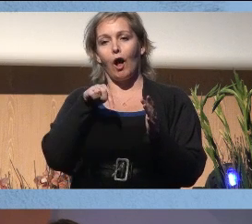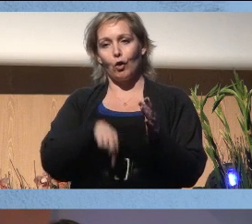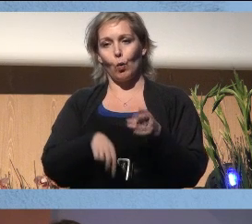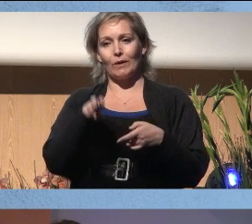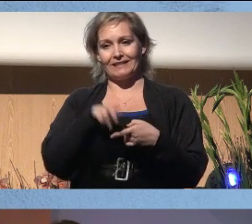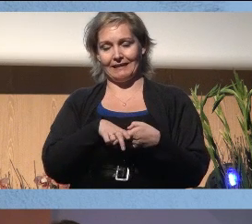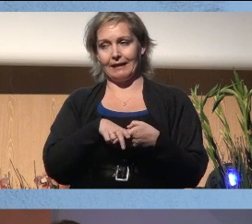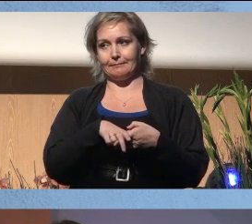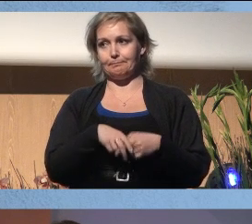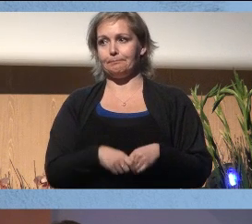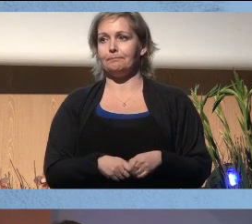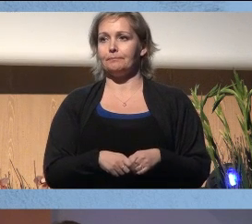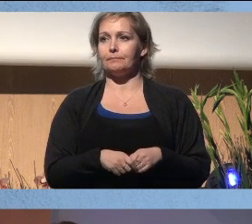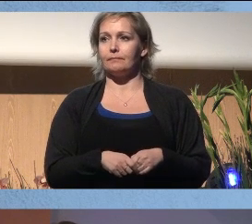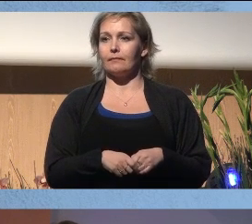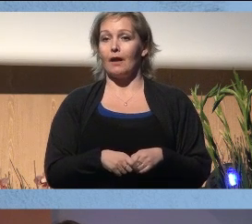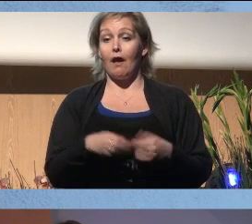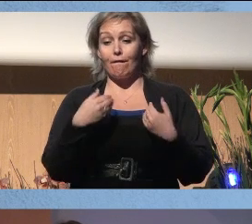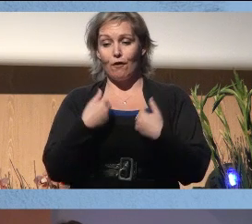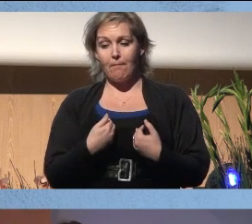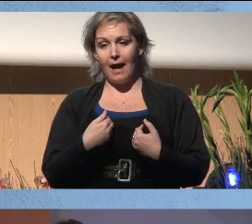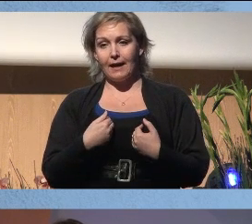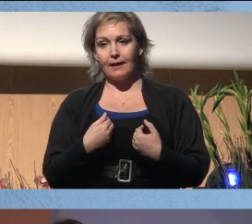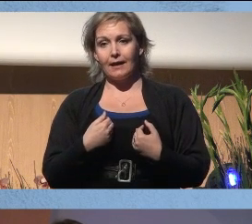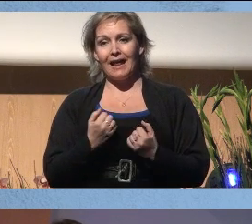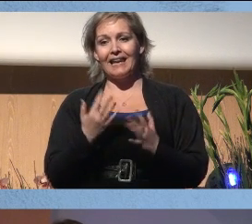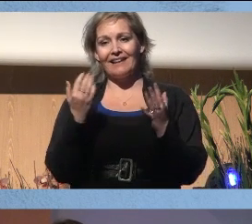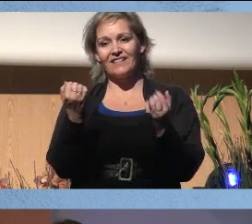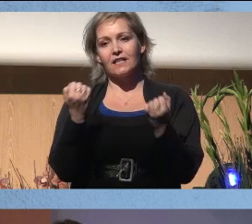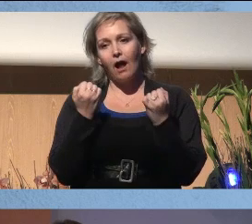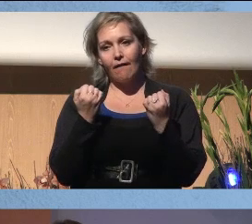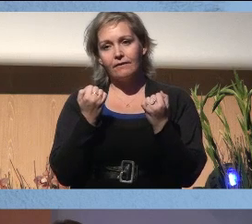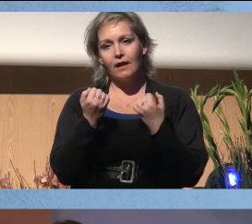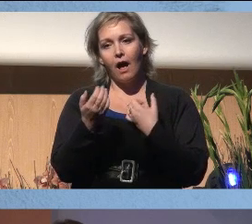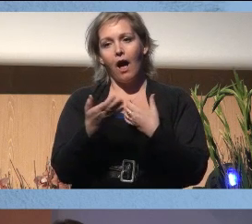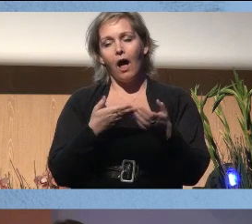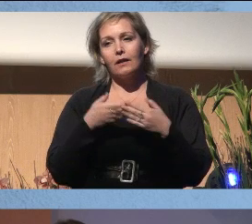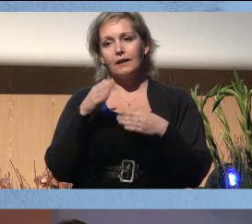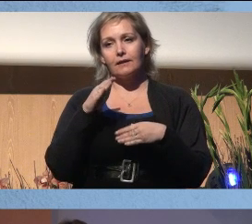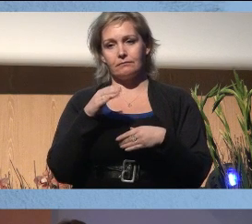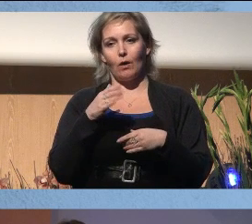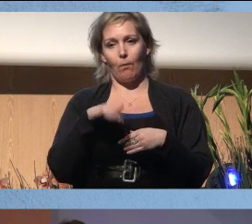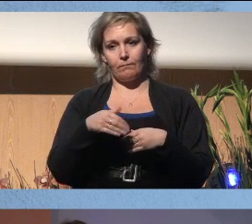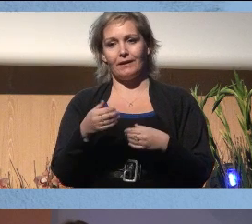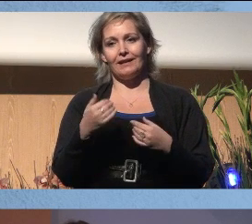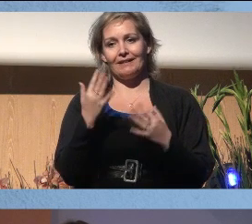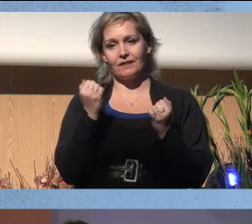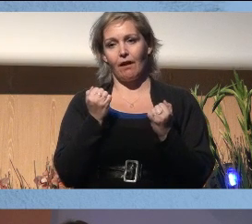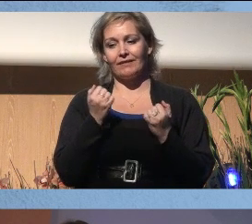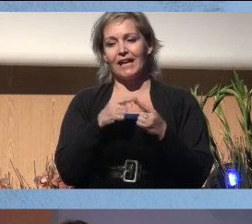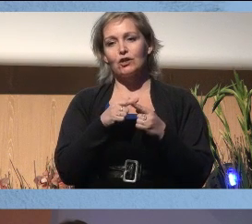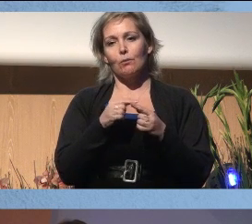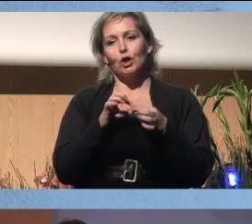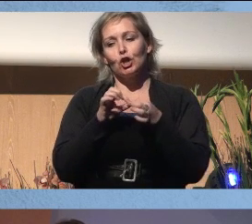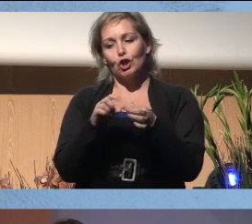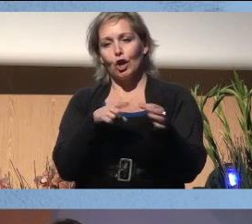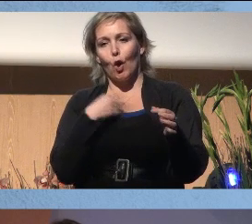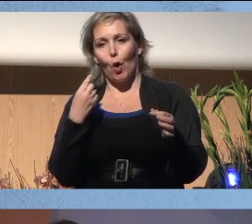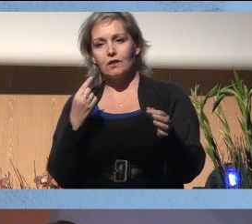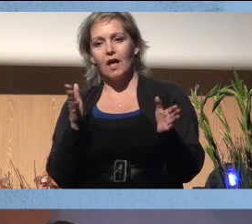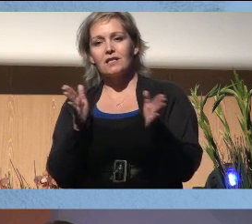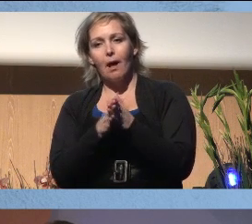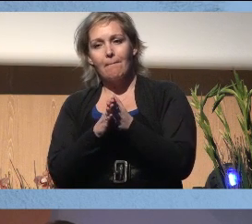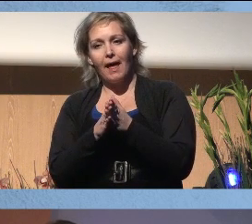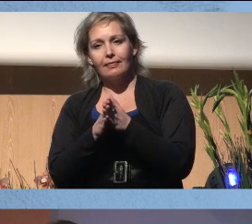nå. «For meg handler livskraft», sa han, «om det som knytter oss